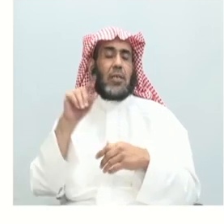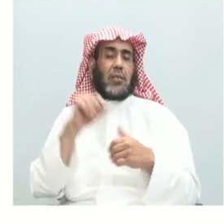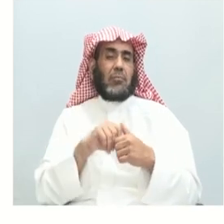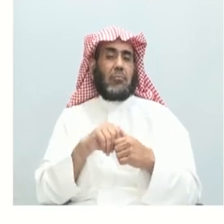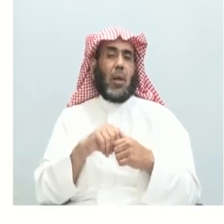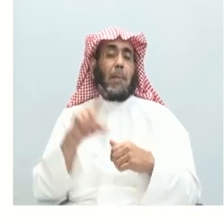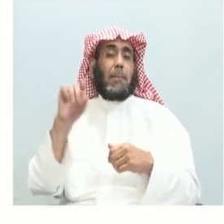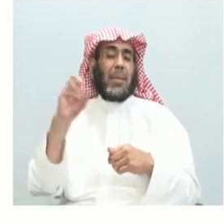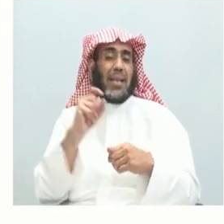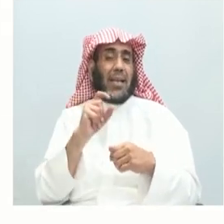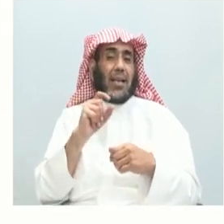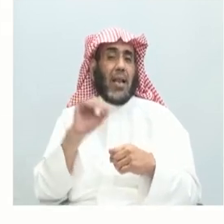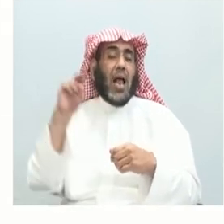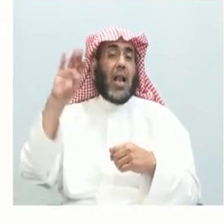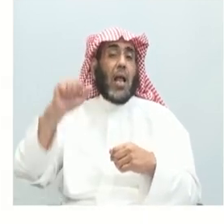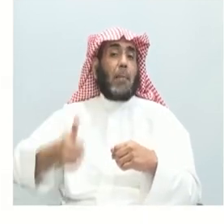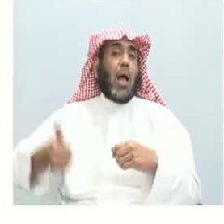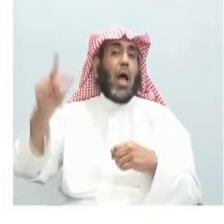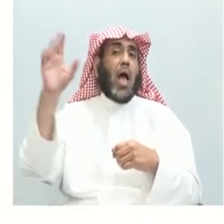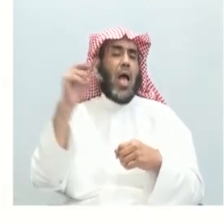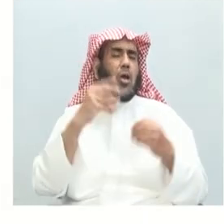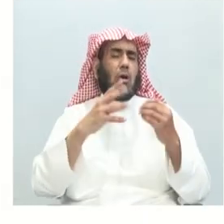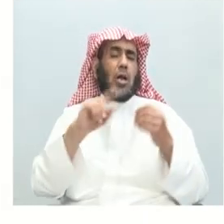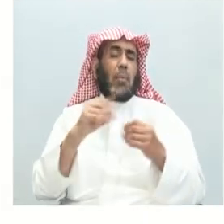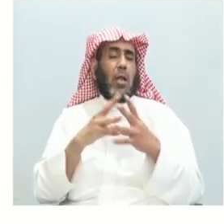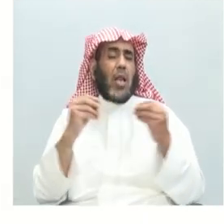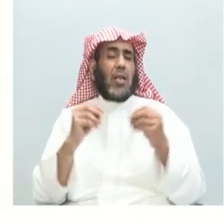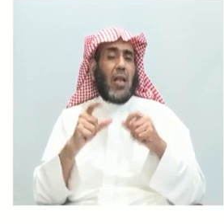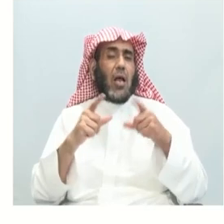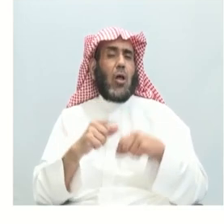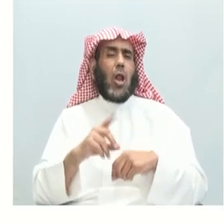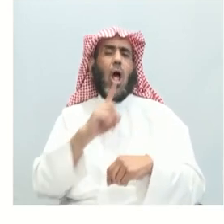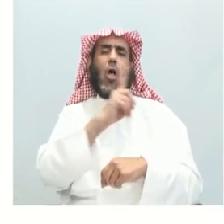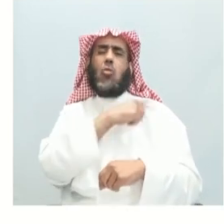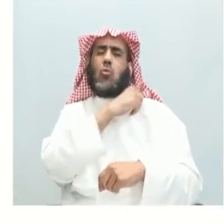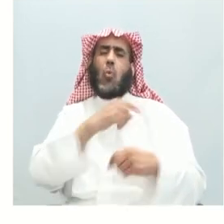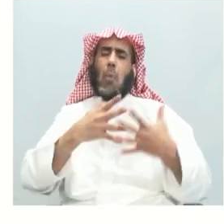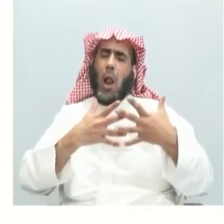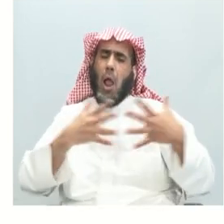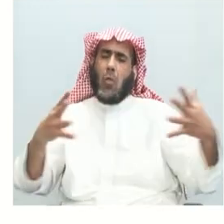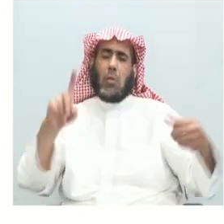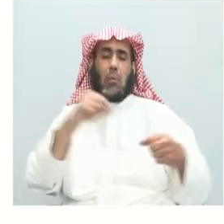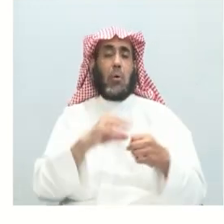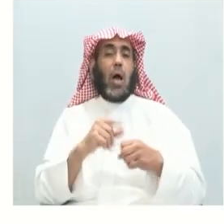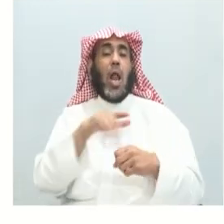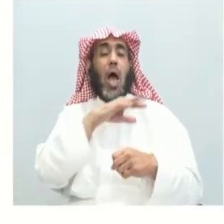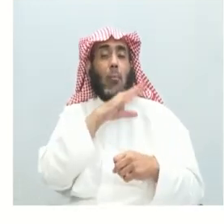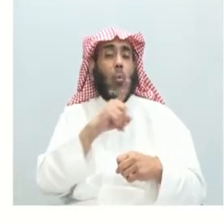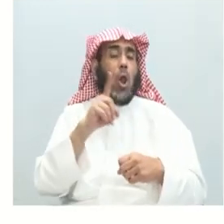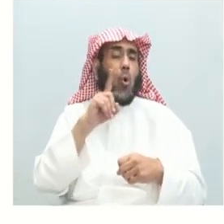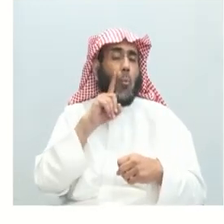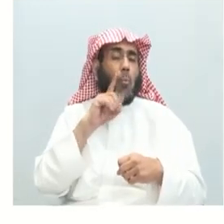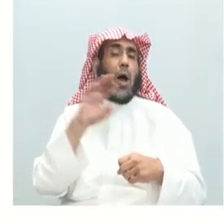احسنتم من الكبائر اذا الكبائر دلت على الذنوب العظيمه الاب والام